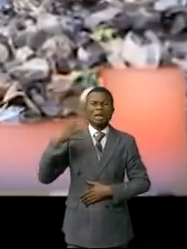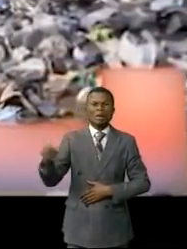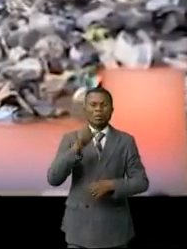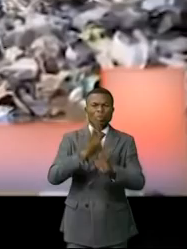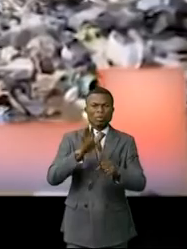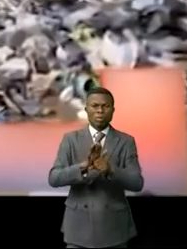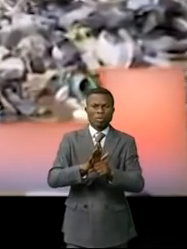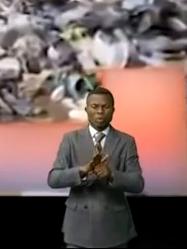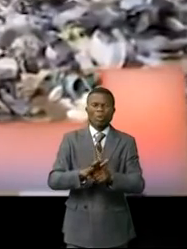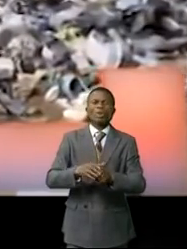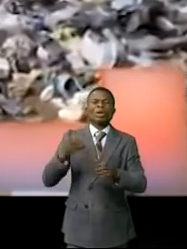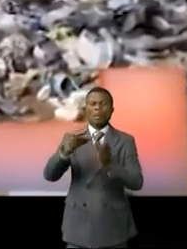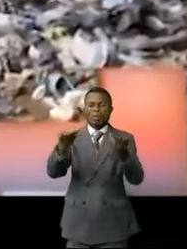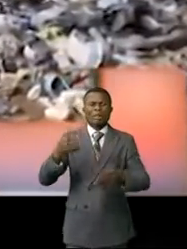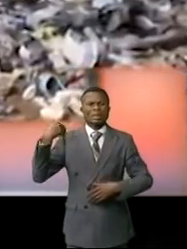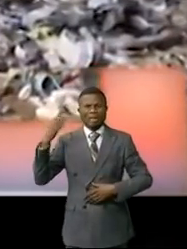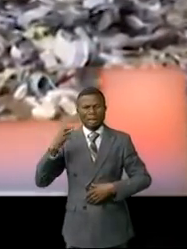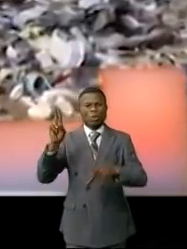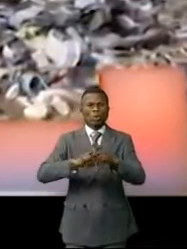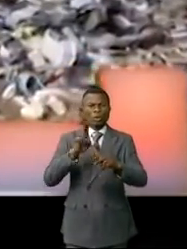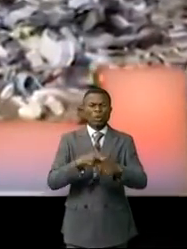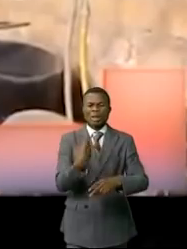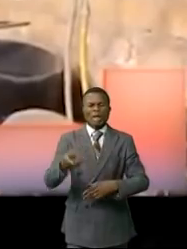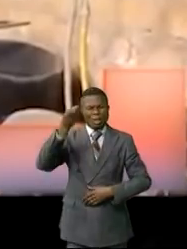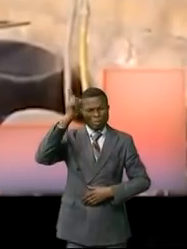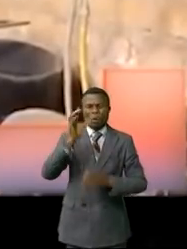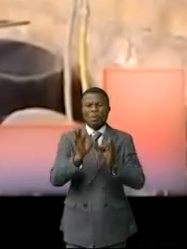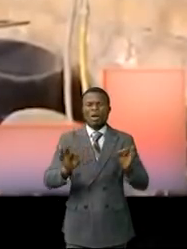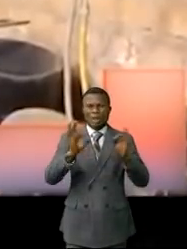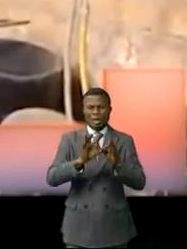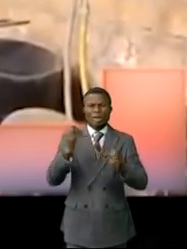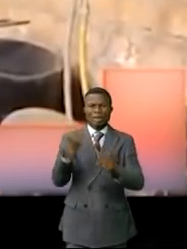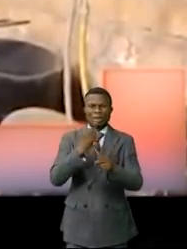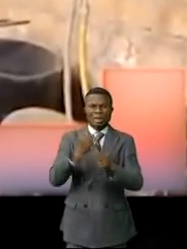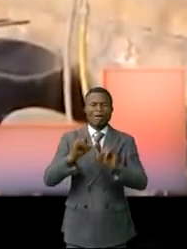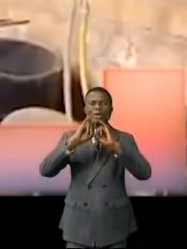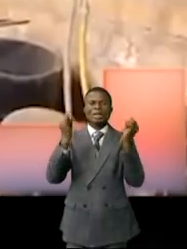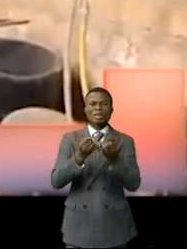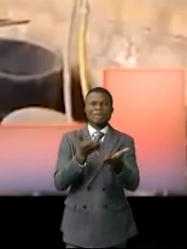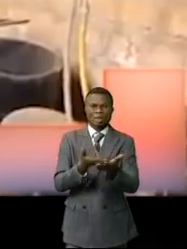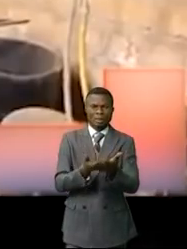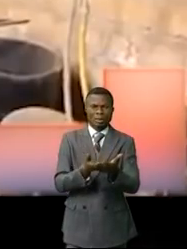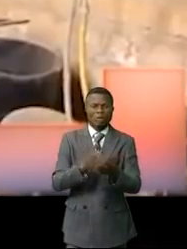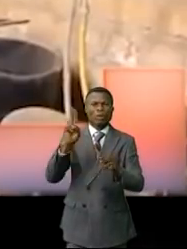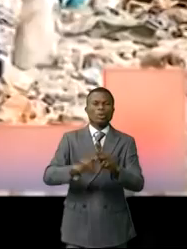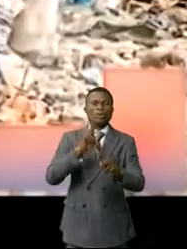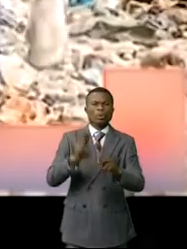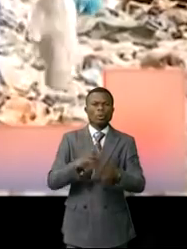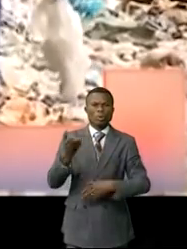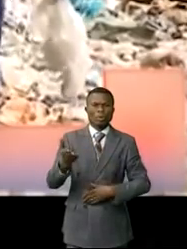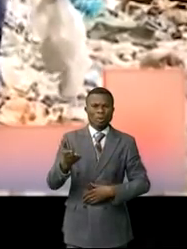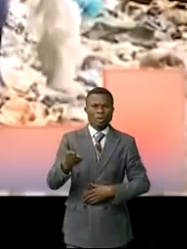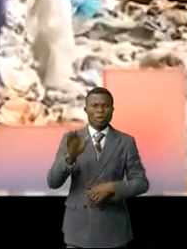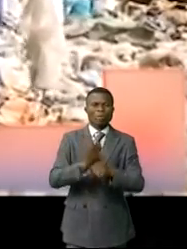différentes décharges publiques sont utilisés comme matière première pour faire fonctionner leur usine. Nous utilisons les